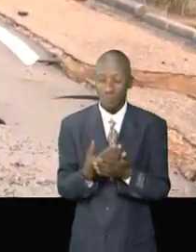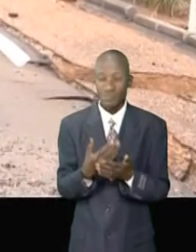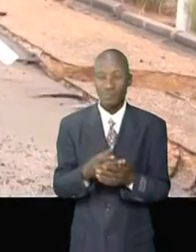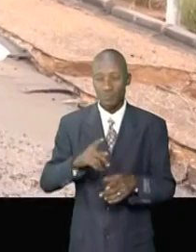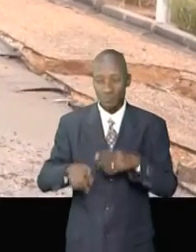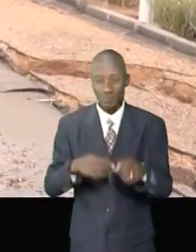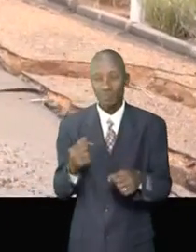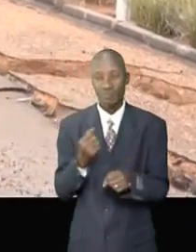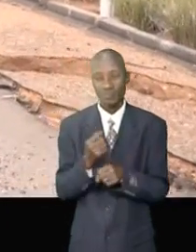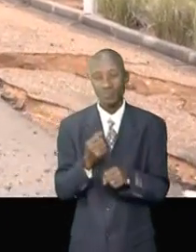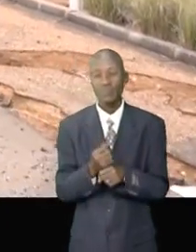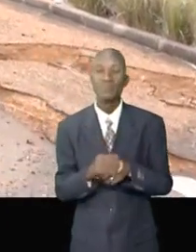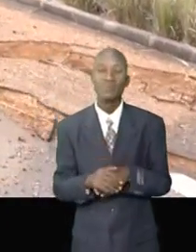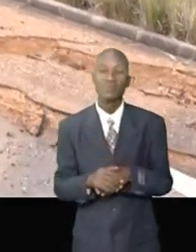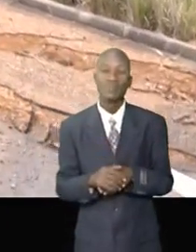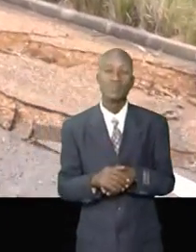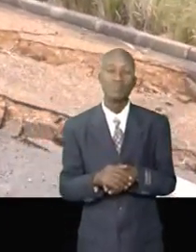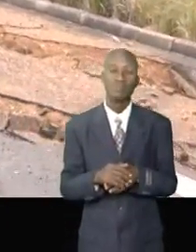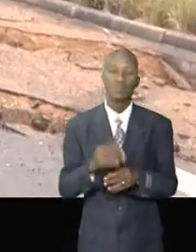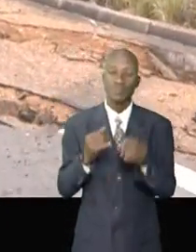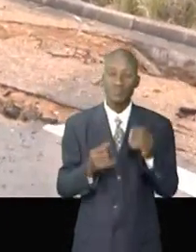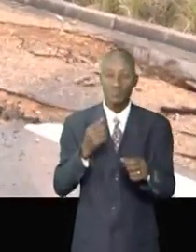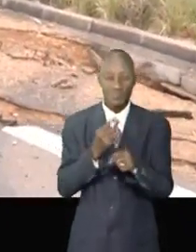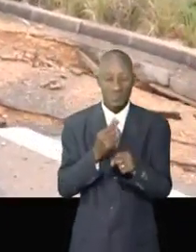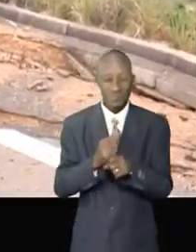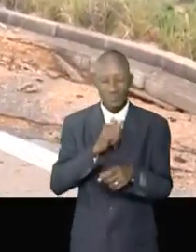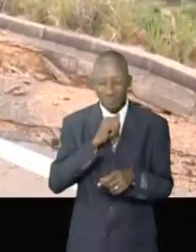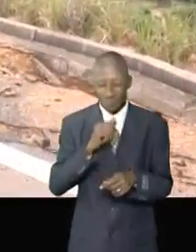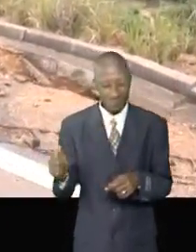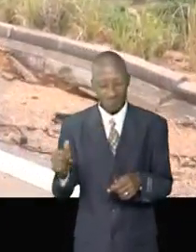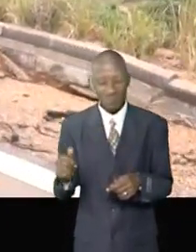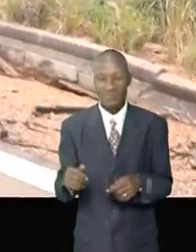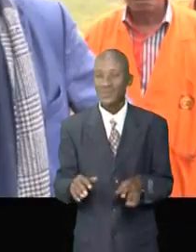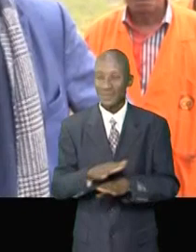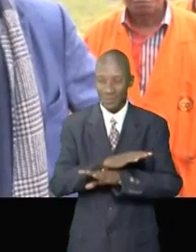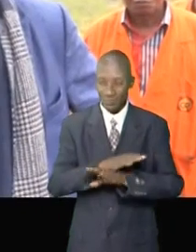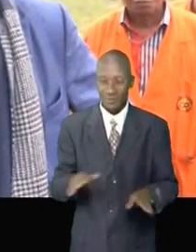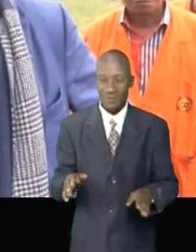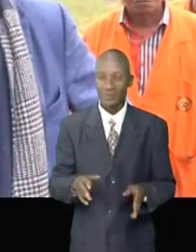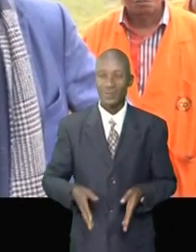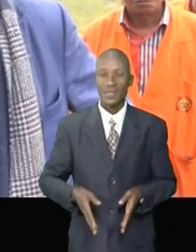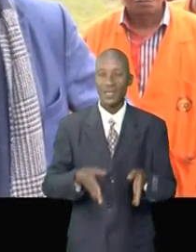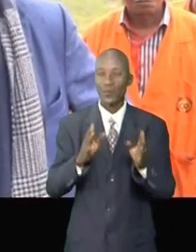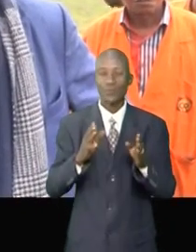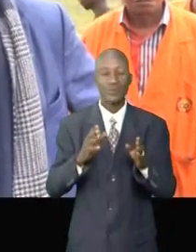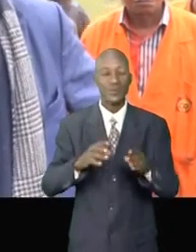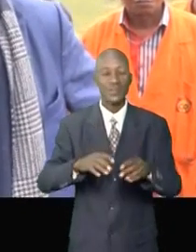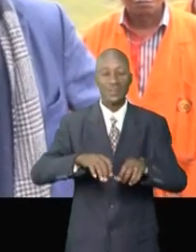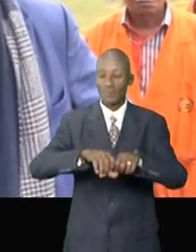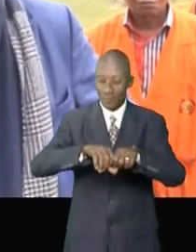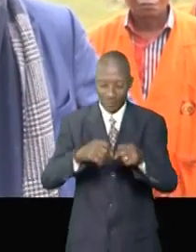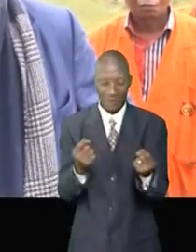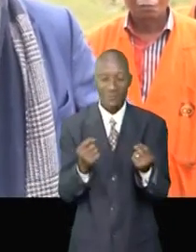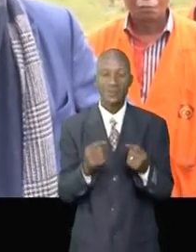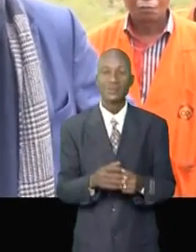l'ouvrage s'est effondré. Pour nous, on va appliquer la responsabilité des Sénats. C'est un ouvrage public important. Le cahier général